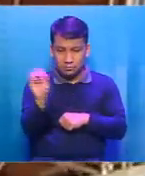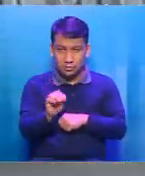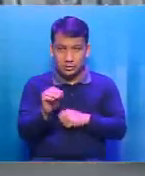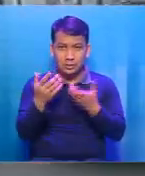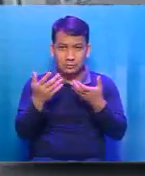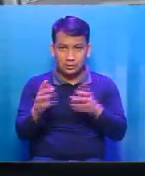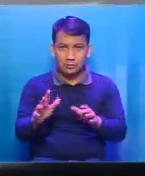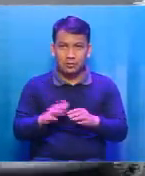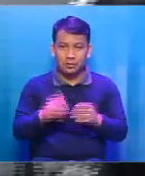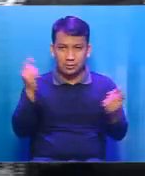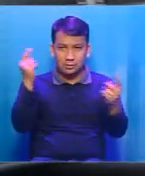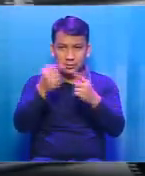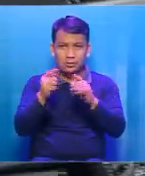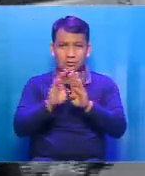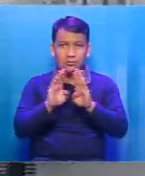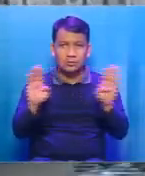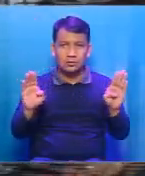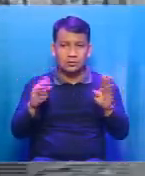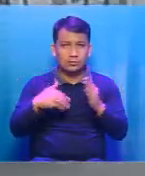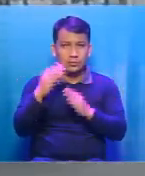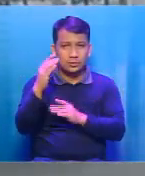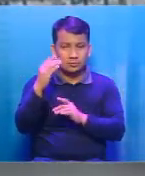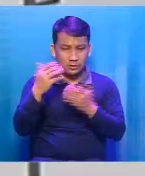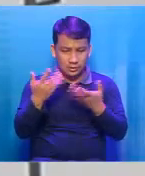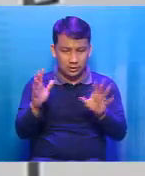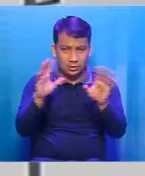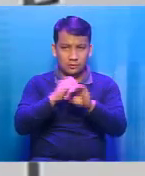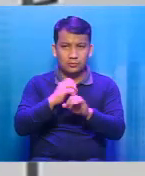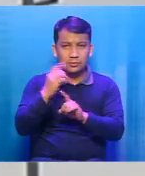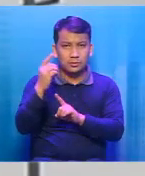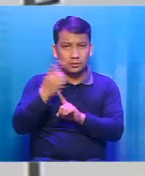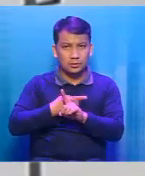tapos. Target na matapos ito sa Disyembre.